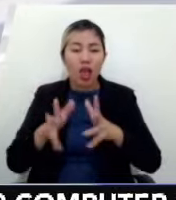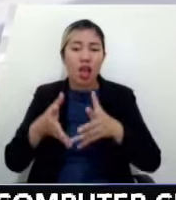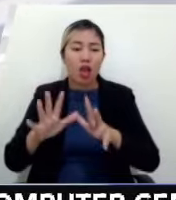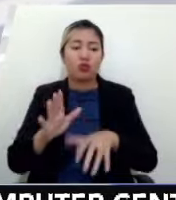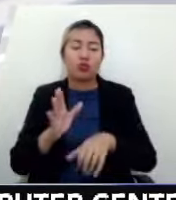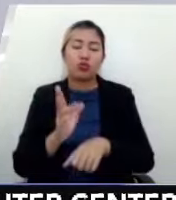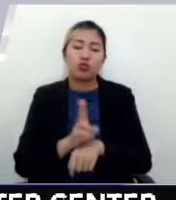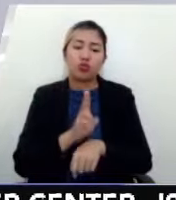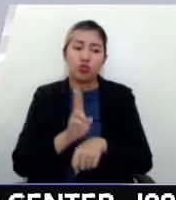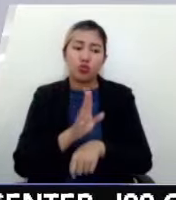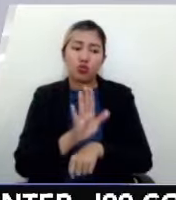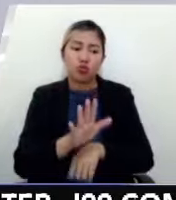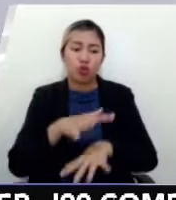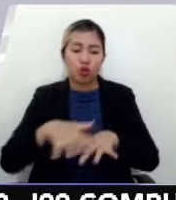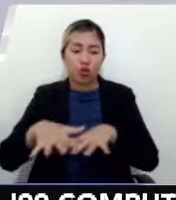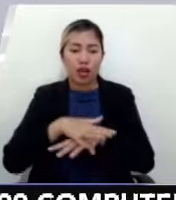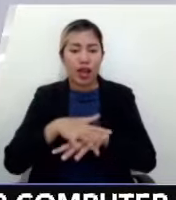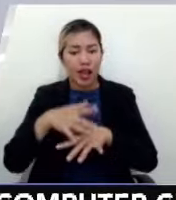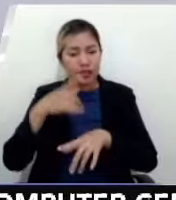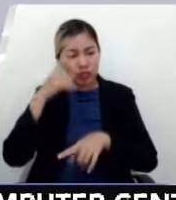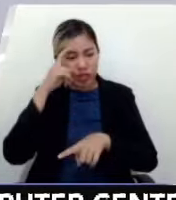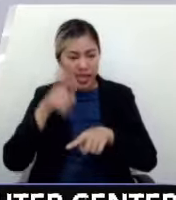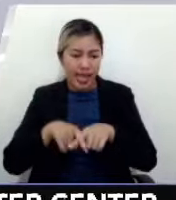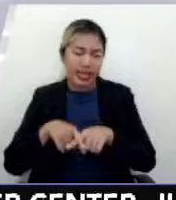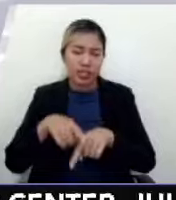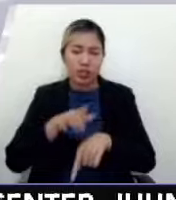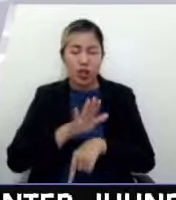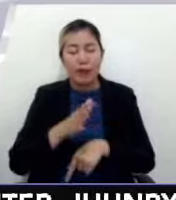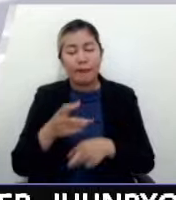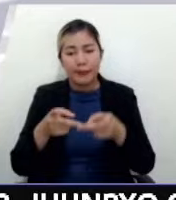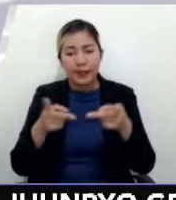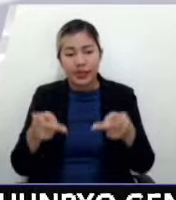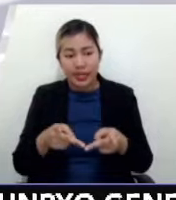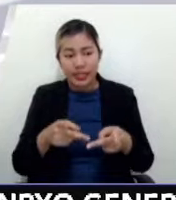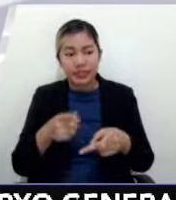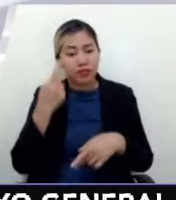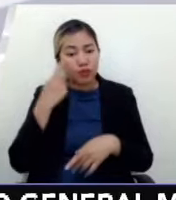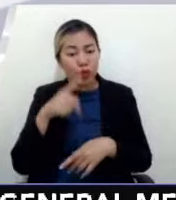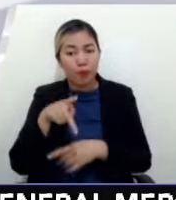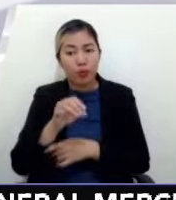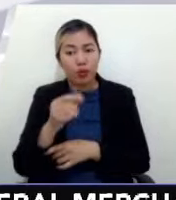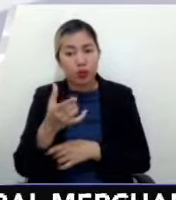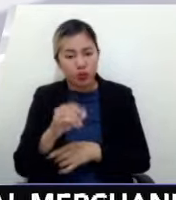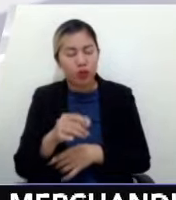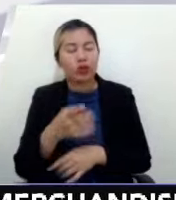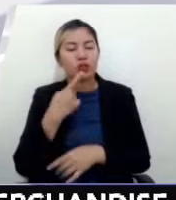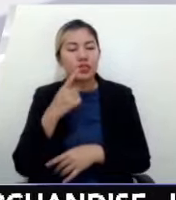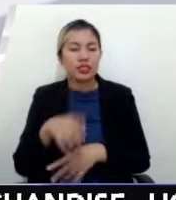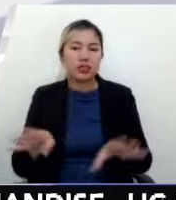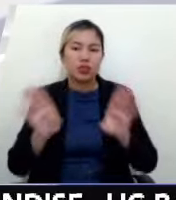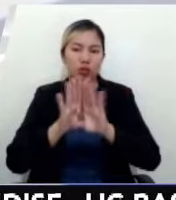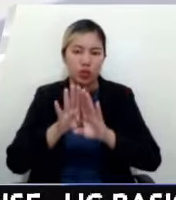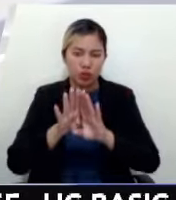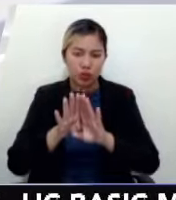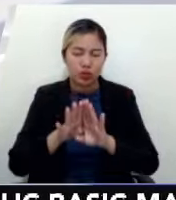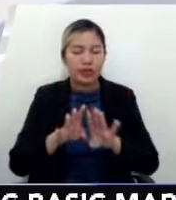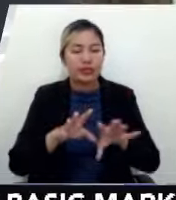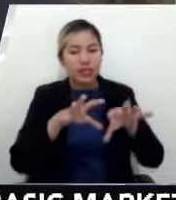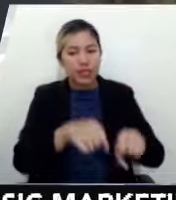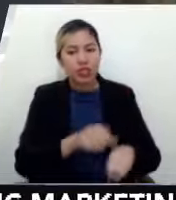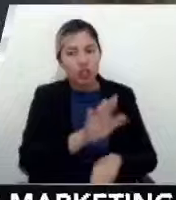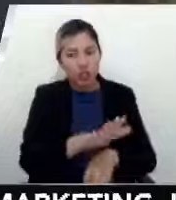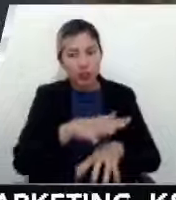inyong facility sa illegal na aktibidades, ipapasara ho namin kayo. Kami magpapile ng civil forfeiture para makuha ng gobyerno yung inyong mga